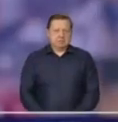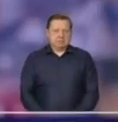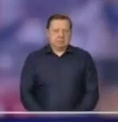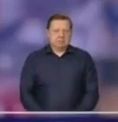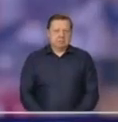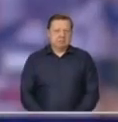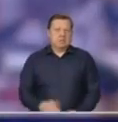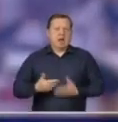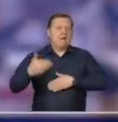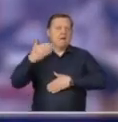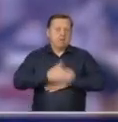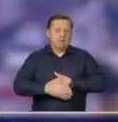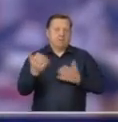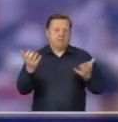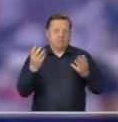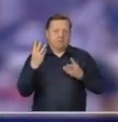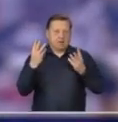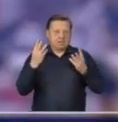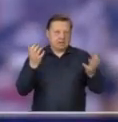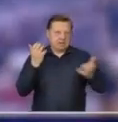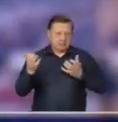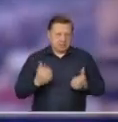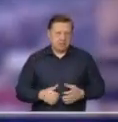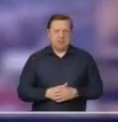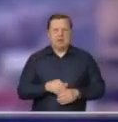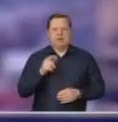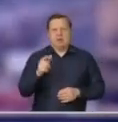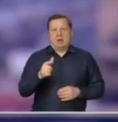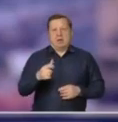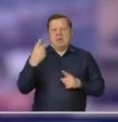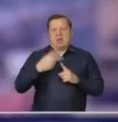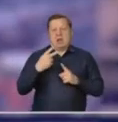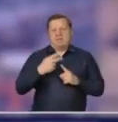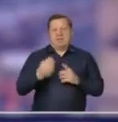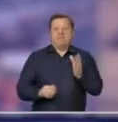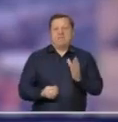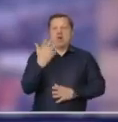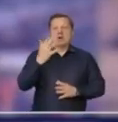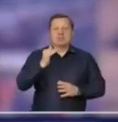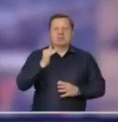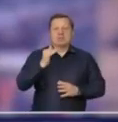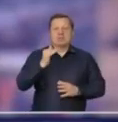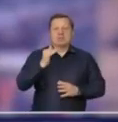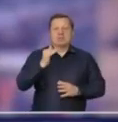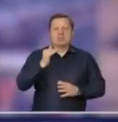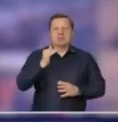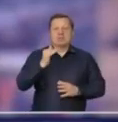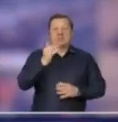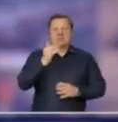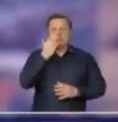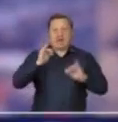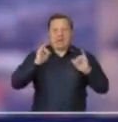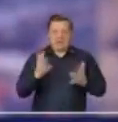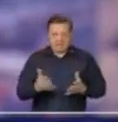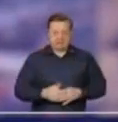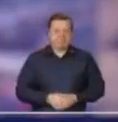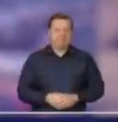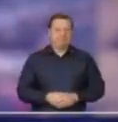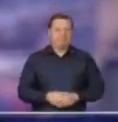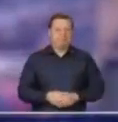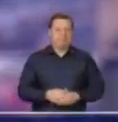No to na końcu jeszcze ważna informacja, bo już dziś poznamy hity wiosennej ramówki Telewizji Polskiej. Nowe propozycje i ulubione przez Państwa